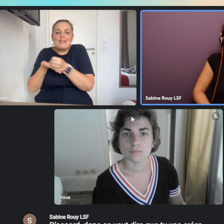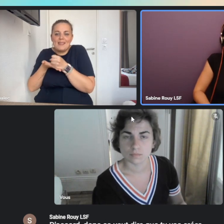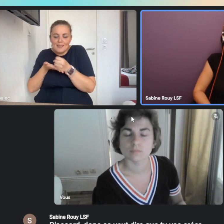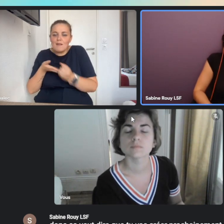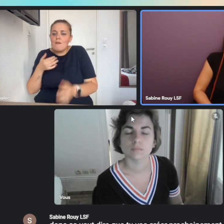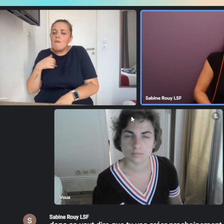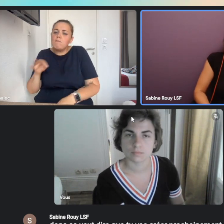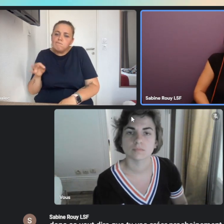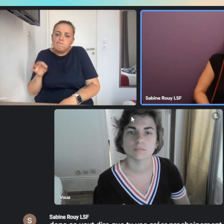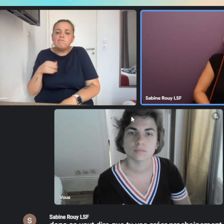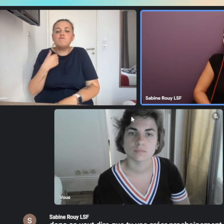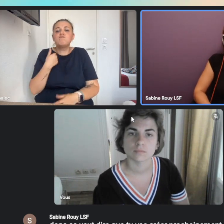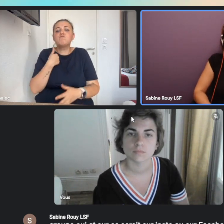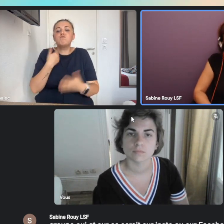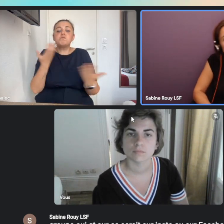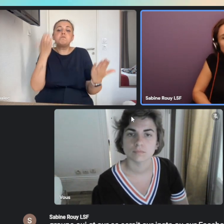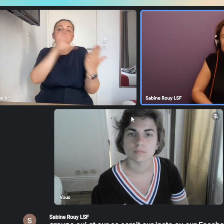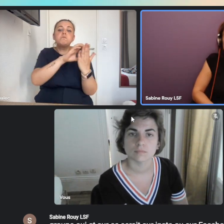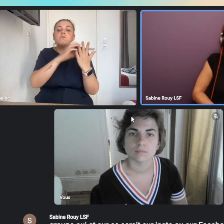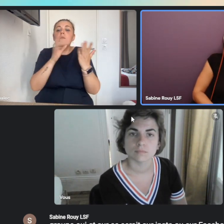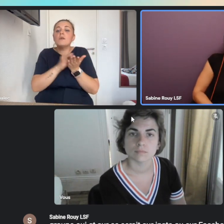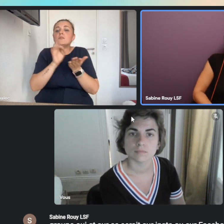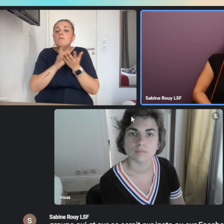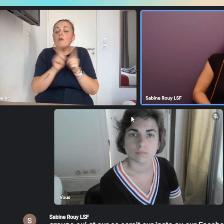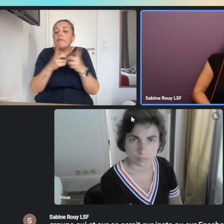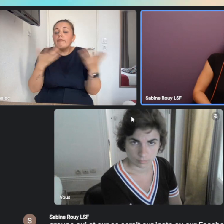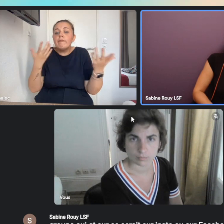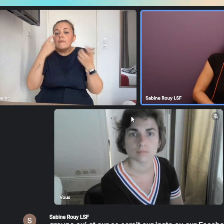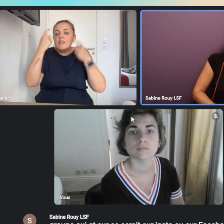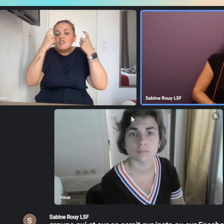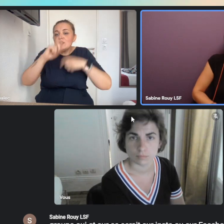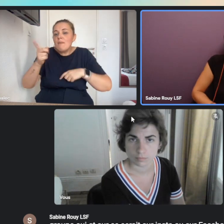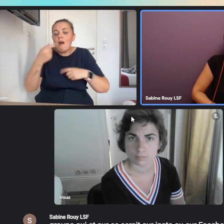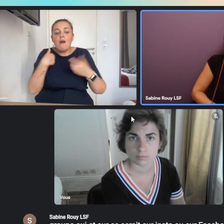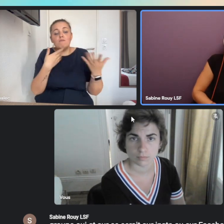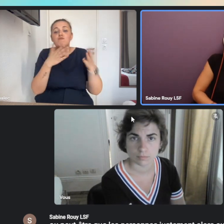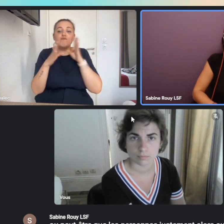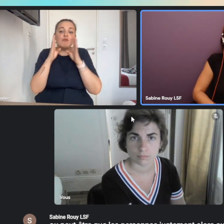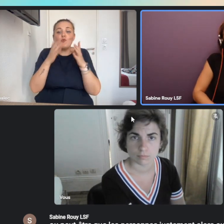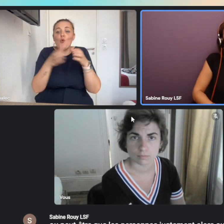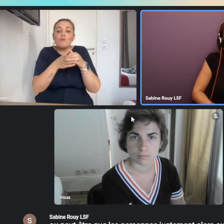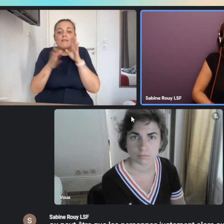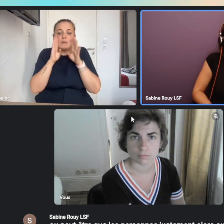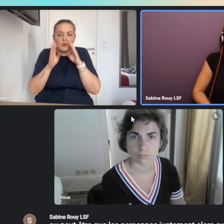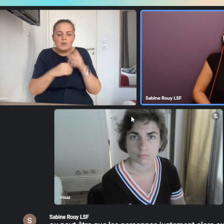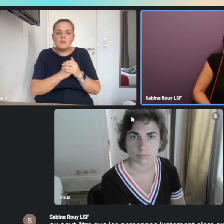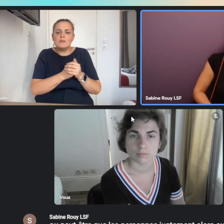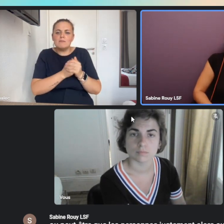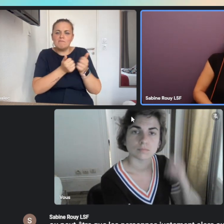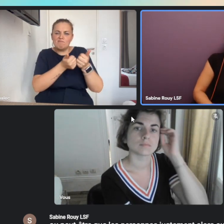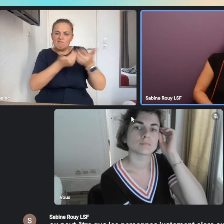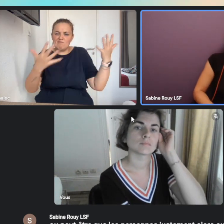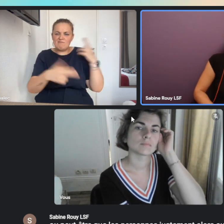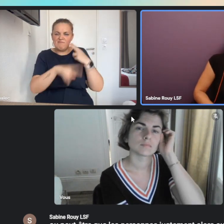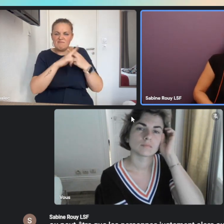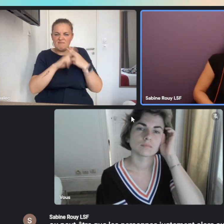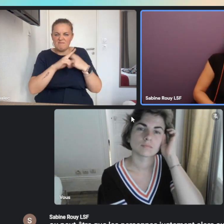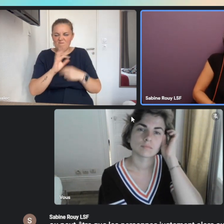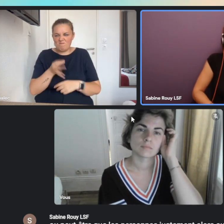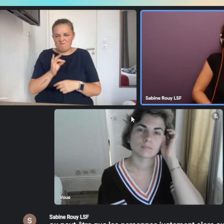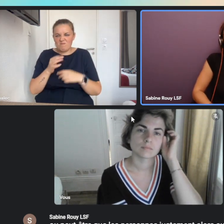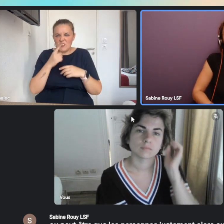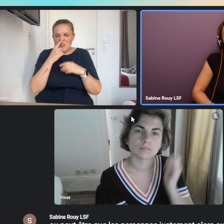justement, un groupe d'entraide. Je dis: «Ah bah oui», donc j'ai mis un message sur Instagram sans trop réfléchir, j'étais passée